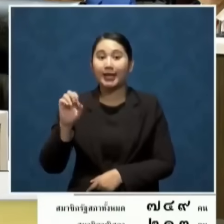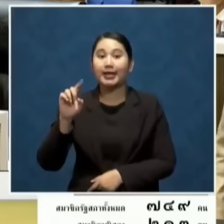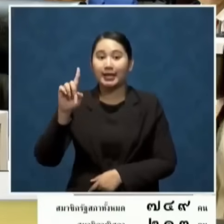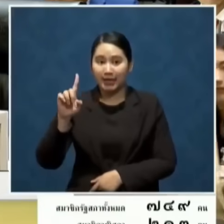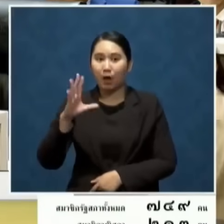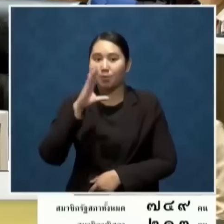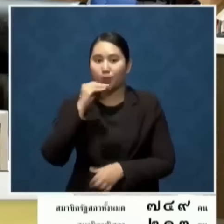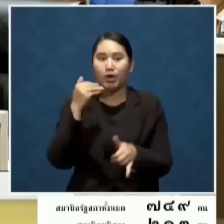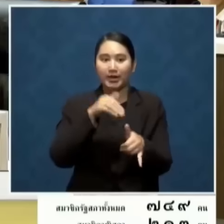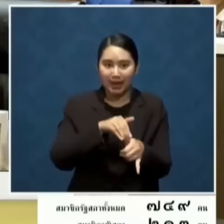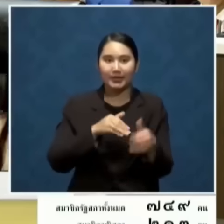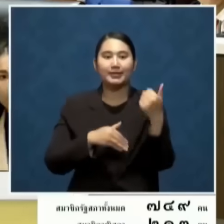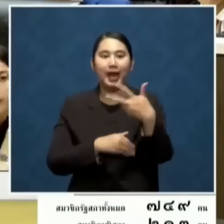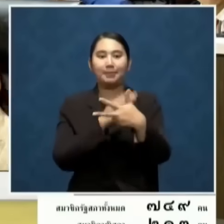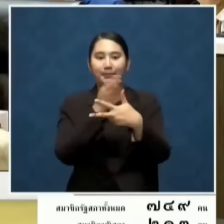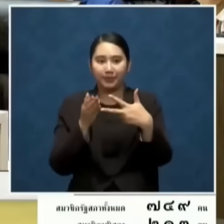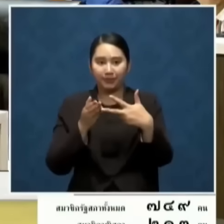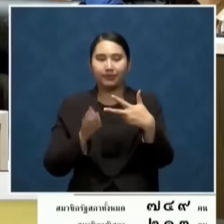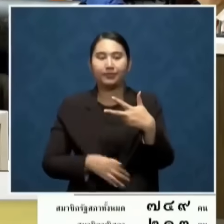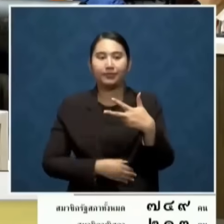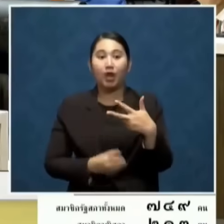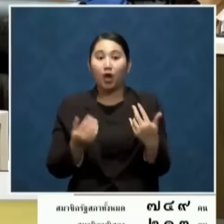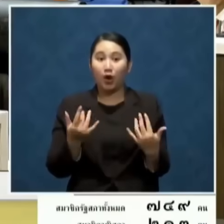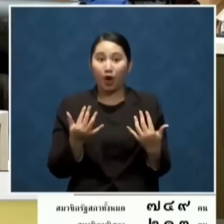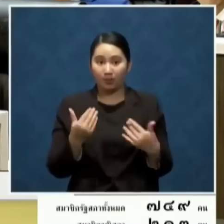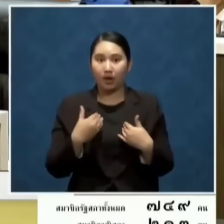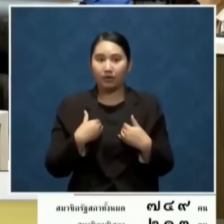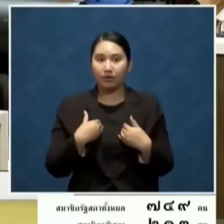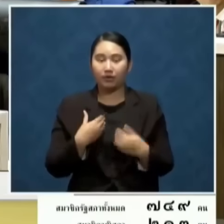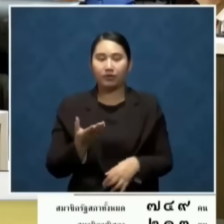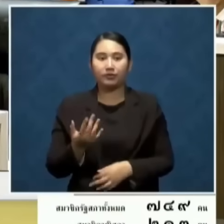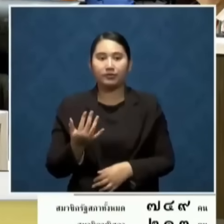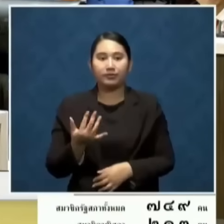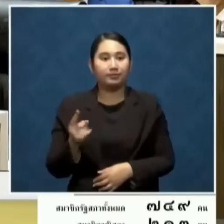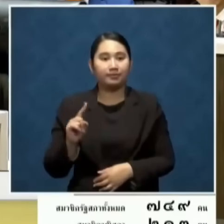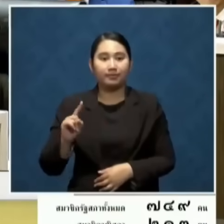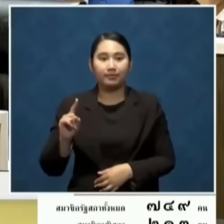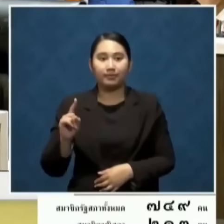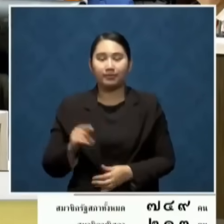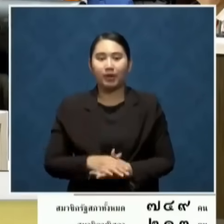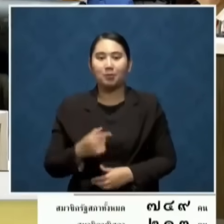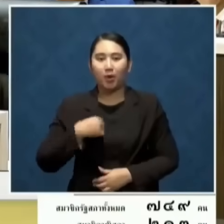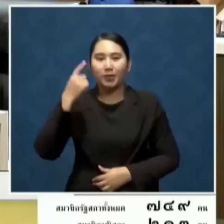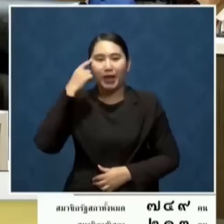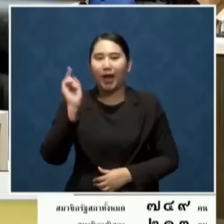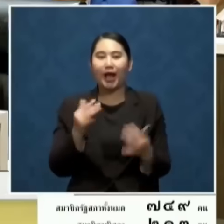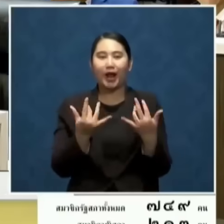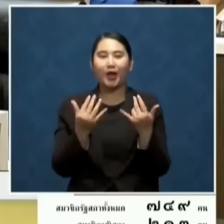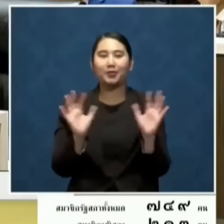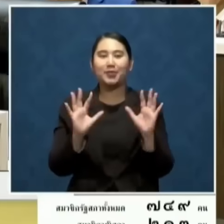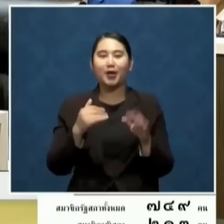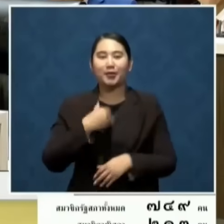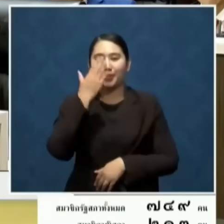คิดถึงตัวเองตอนอายุเท่านั้นว่าวิธีคิดการเข้าถึงข้อมูลต่างกับยุคเราอย่างไรการที่บอกว่าเรา